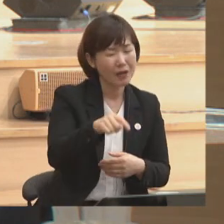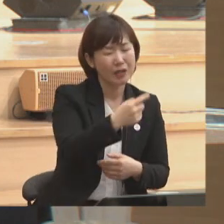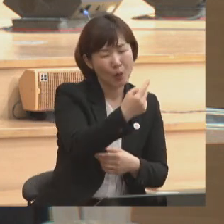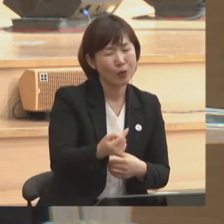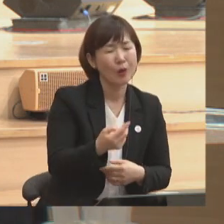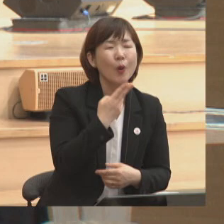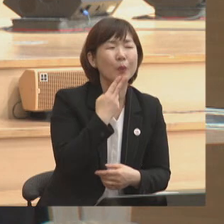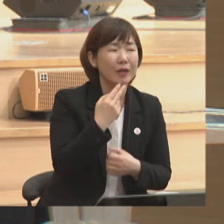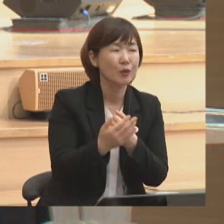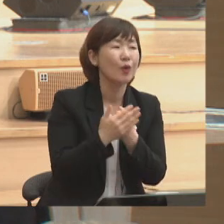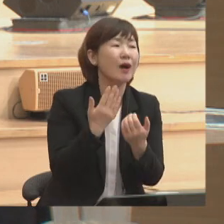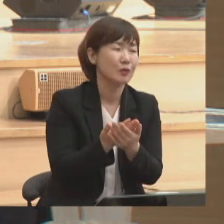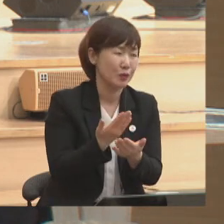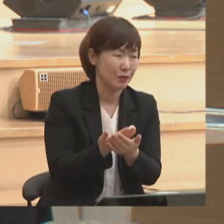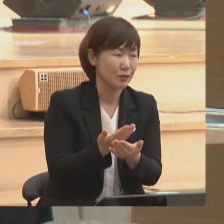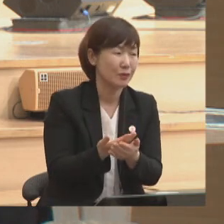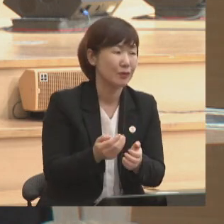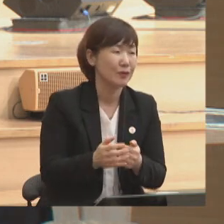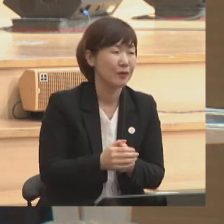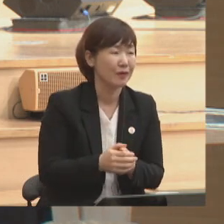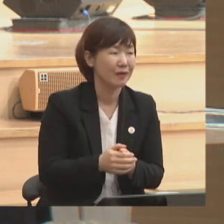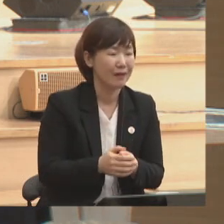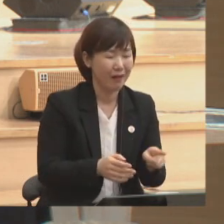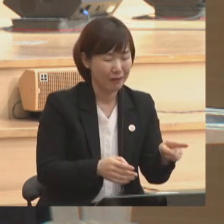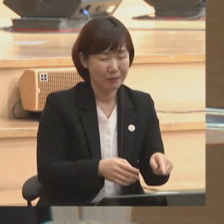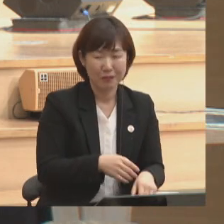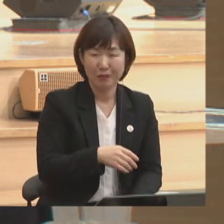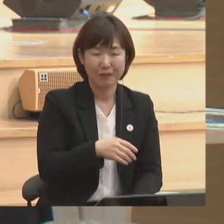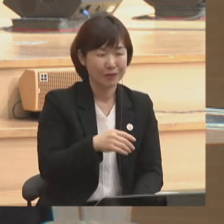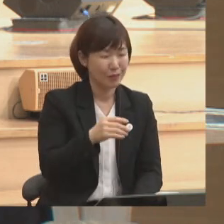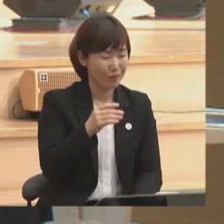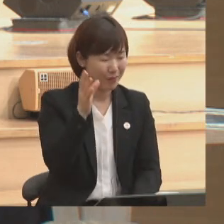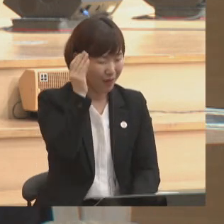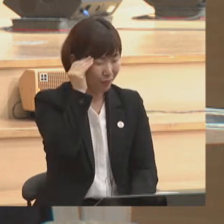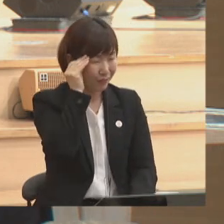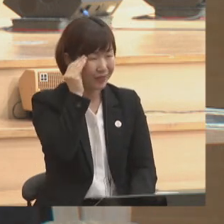하옵소서. 완전 띵한 소리만 하고 앉아있죠.